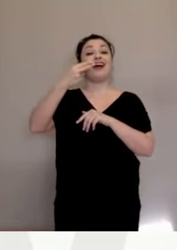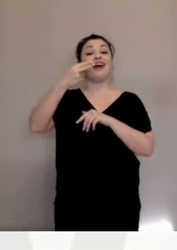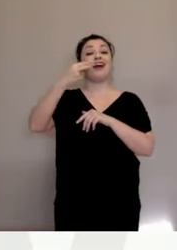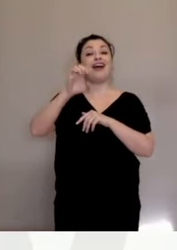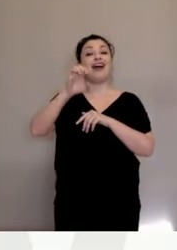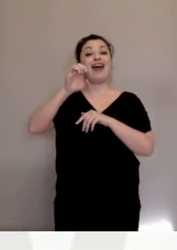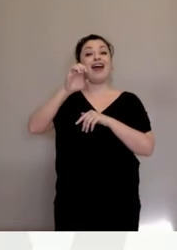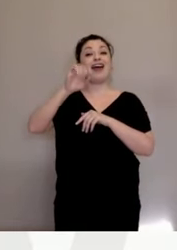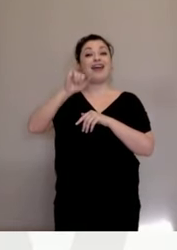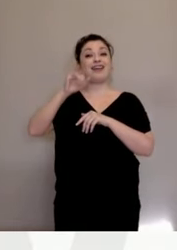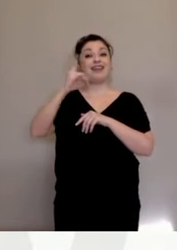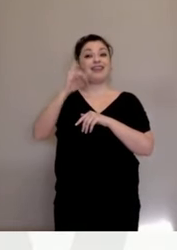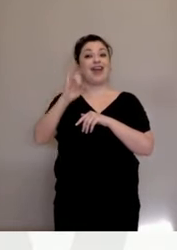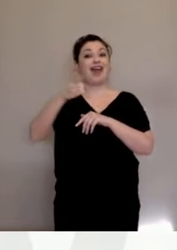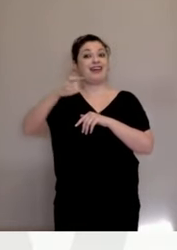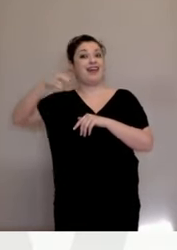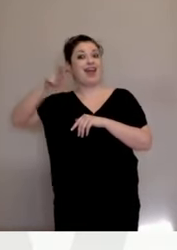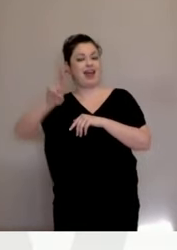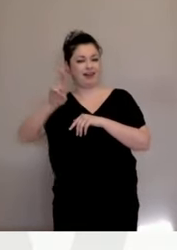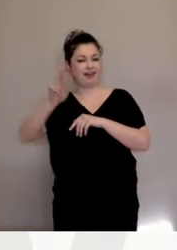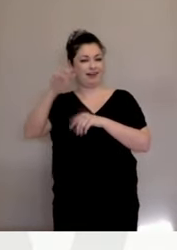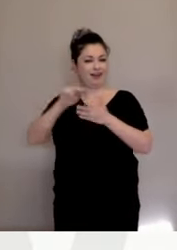Heidegger l'aveva molto bene